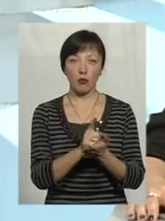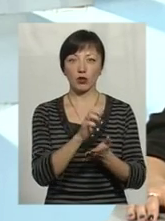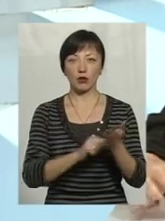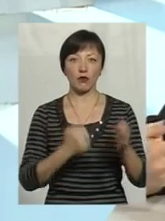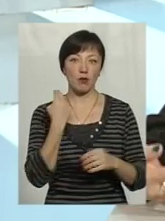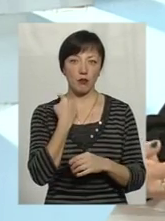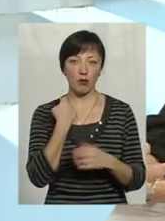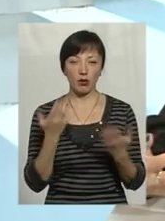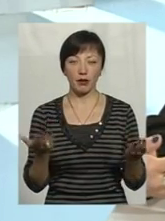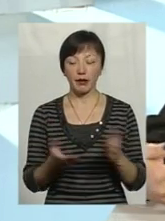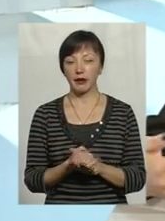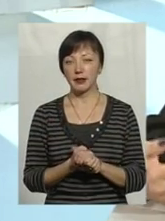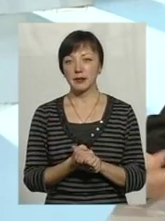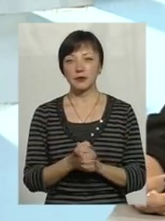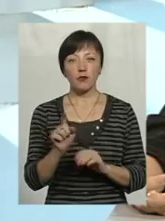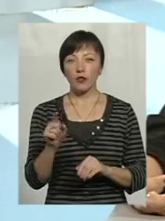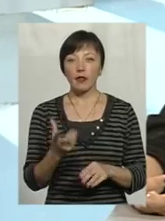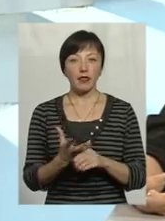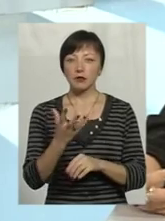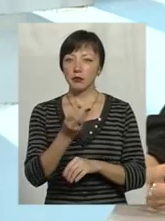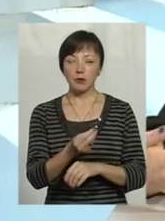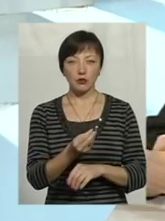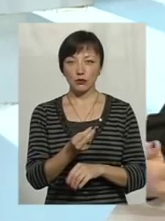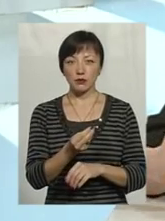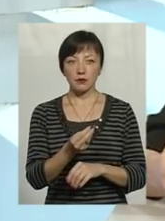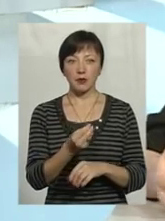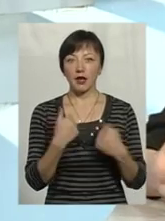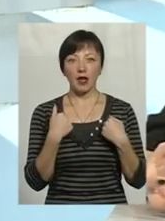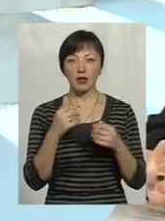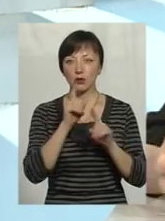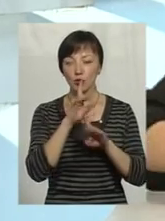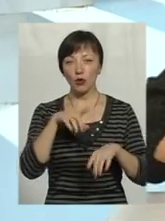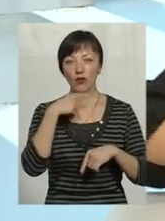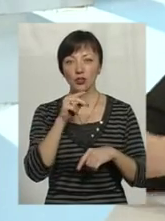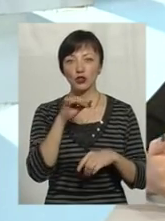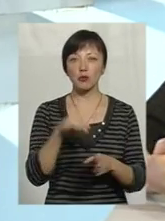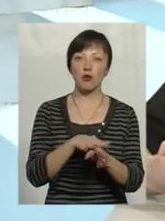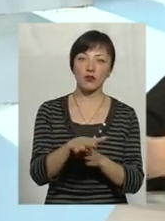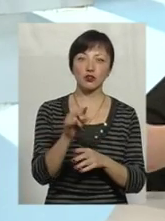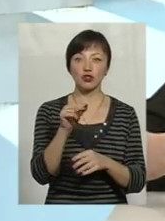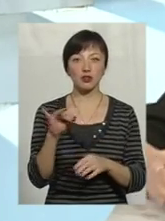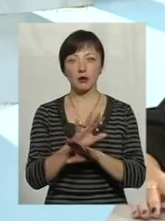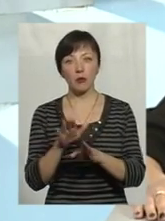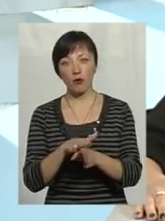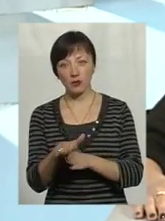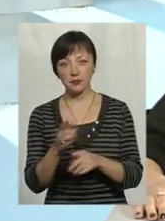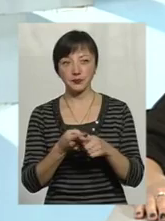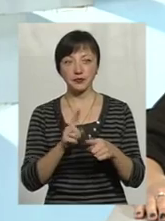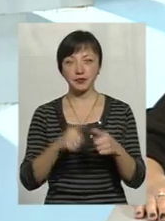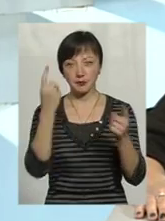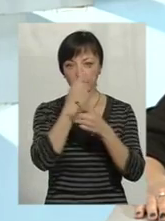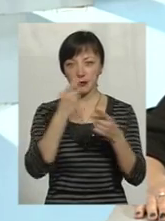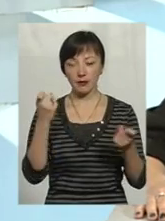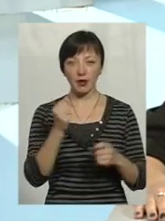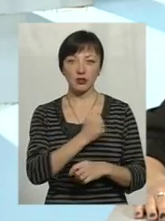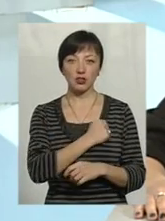Тобто, відповідно, вони не сплачували, ну, я не буду говорити, чи повністю, чи не повністю, тому що ця інформація є, на